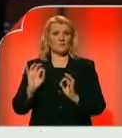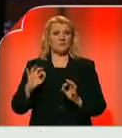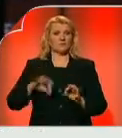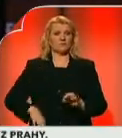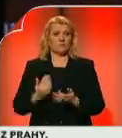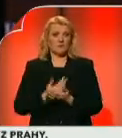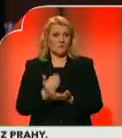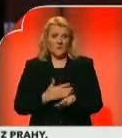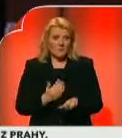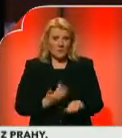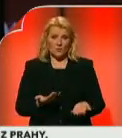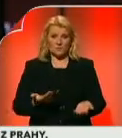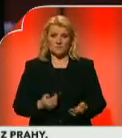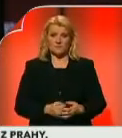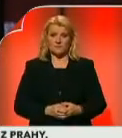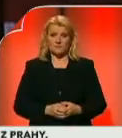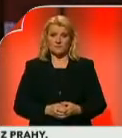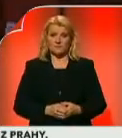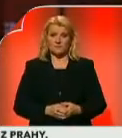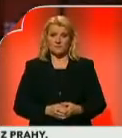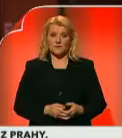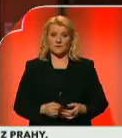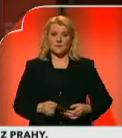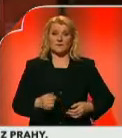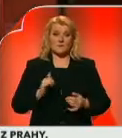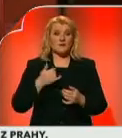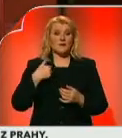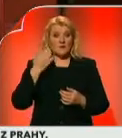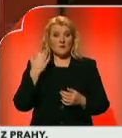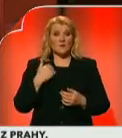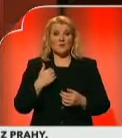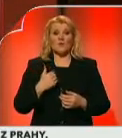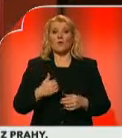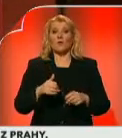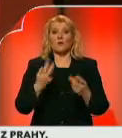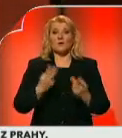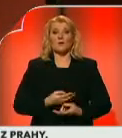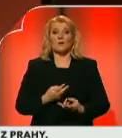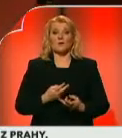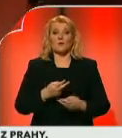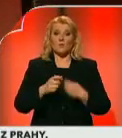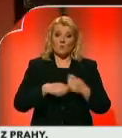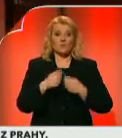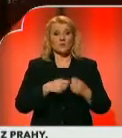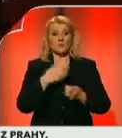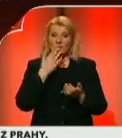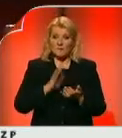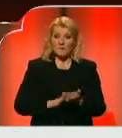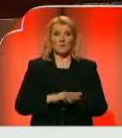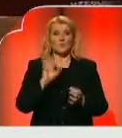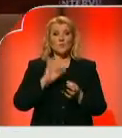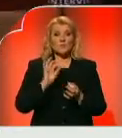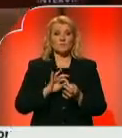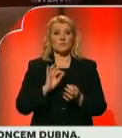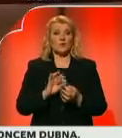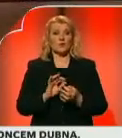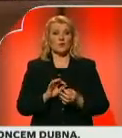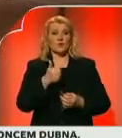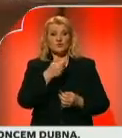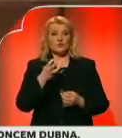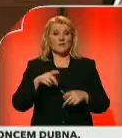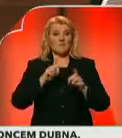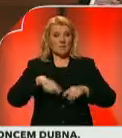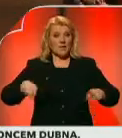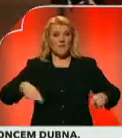takovýmto způsobem? Proč? Měli jsme z toho to, že jsme tím byli schopni naplánovat úspory v řádu 250 miliard